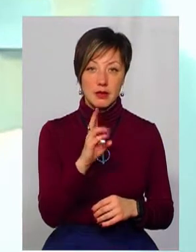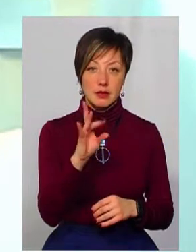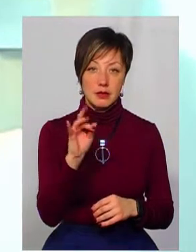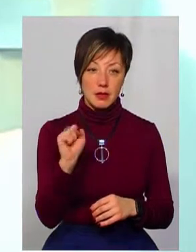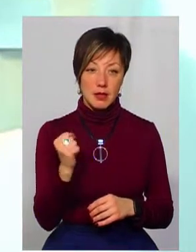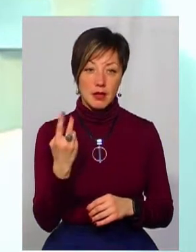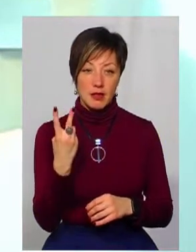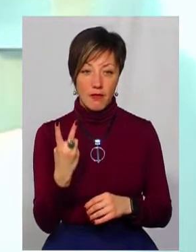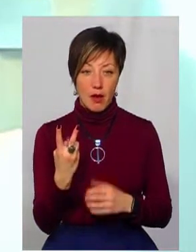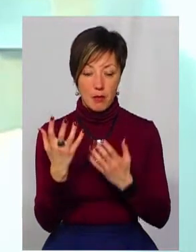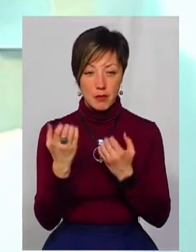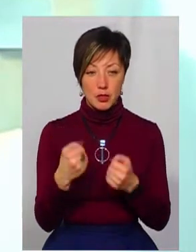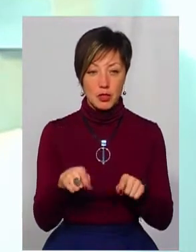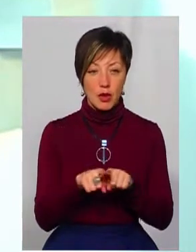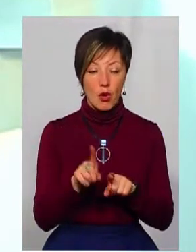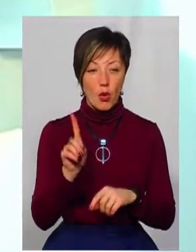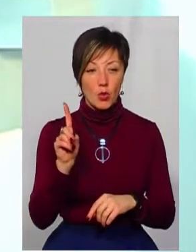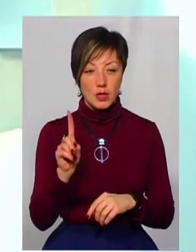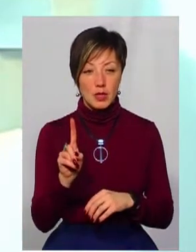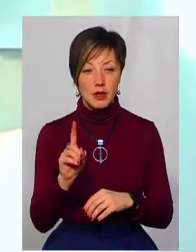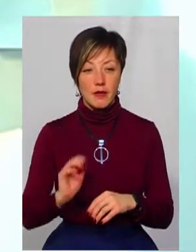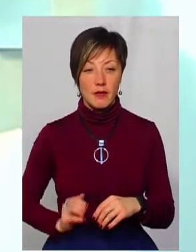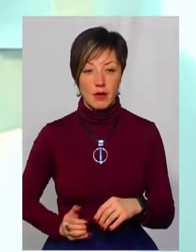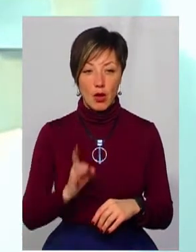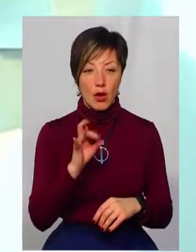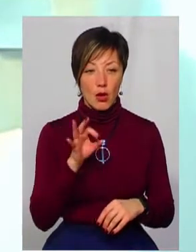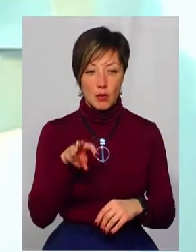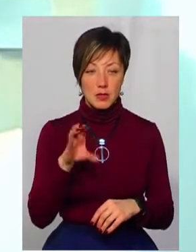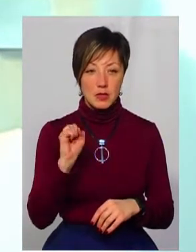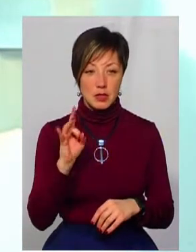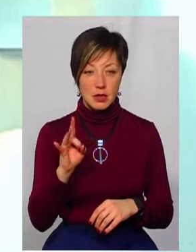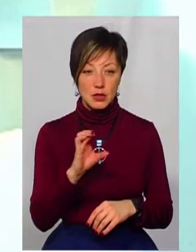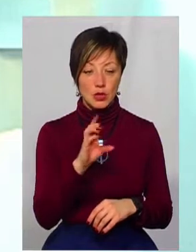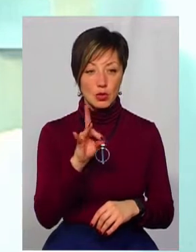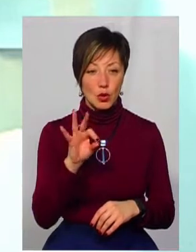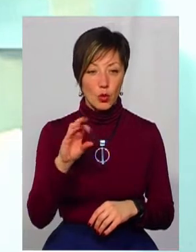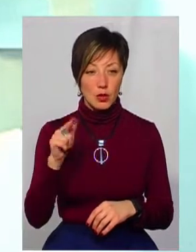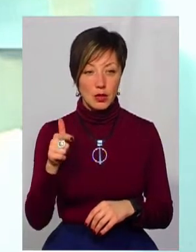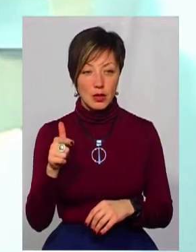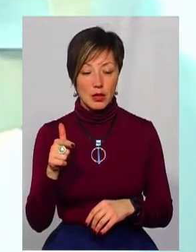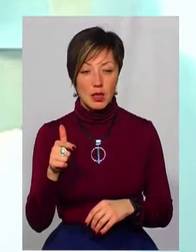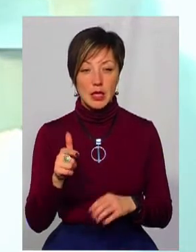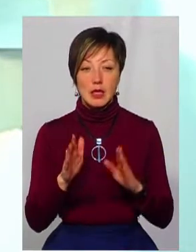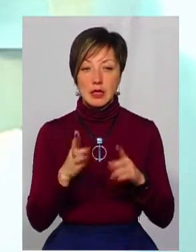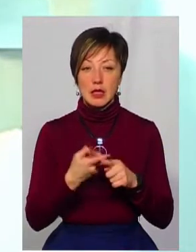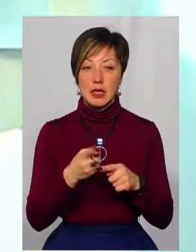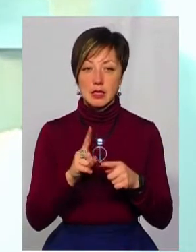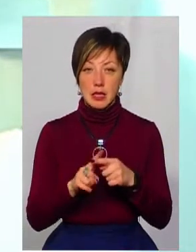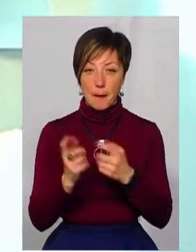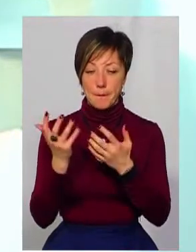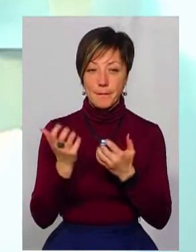всього-навсього два приймачі. Один з них – це фірма Ромсат, друга – фірма Стронг. Тільки на цих